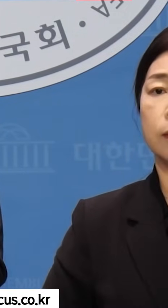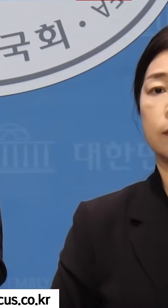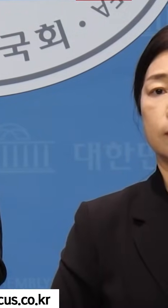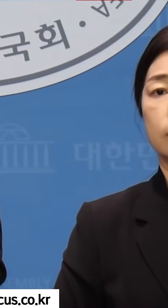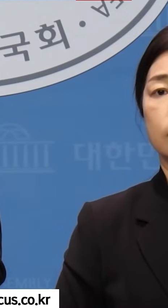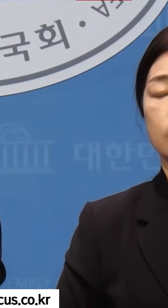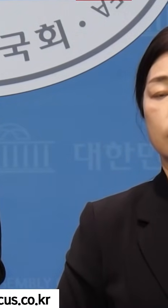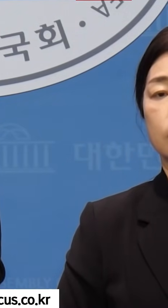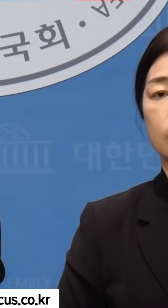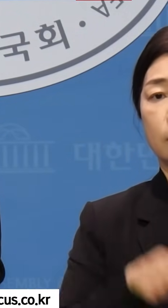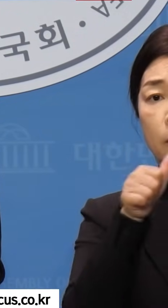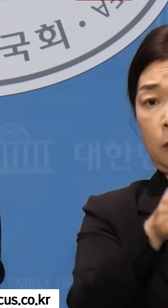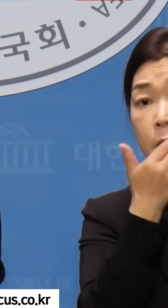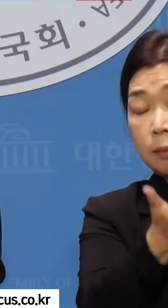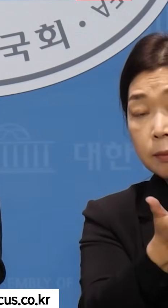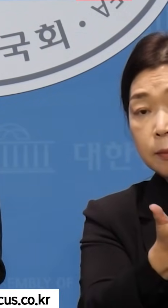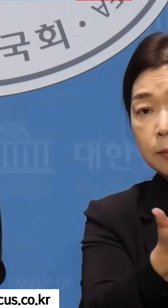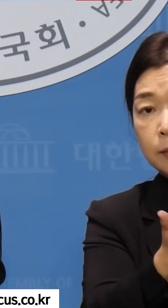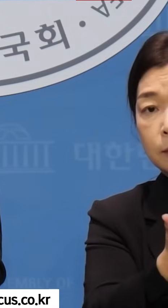팁을 드리겠습니다.